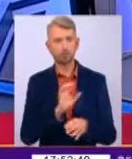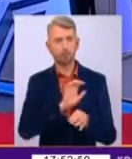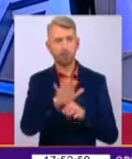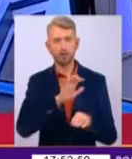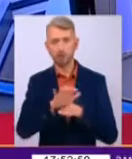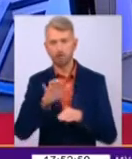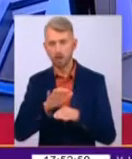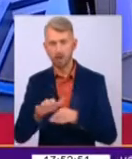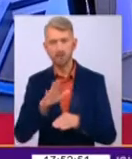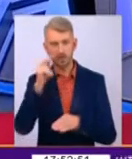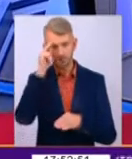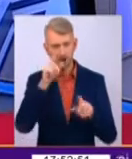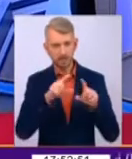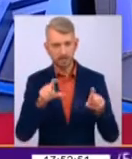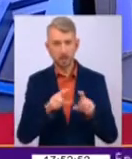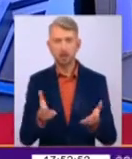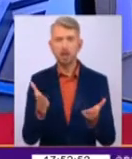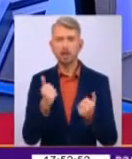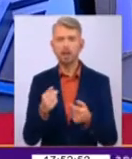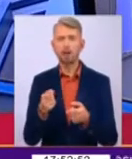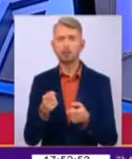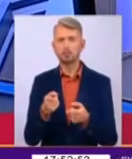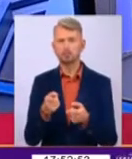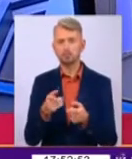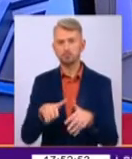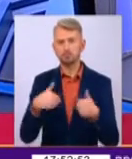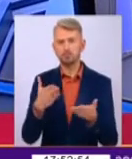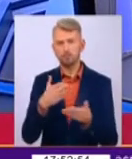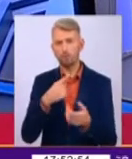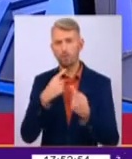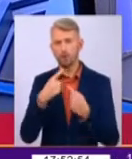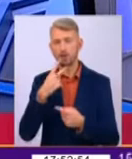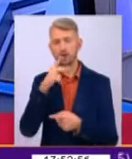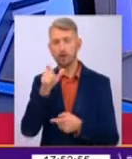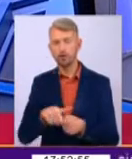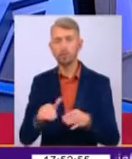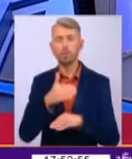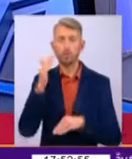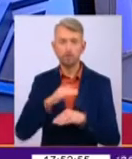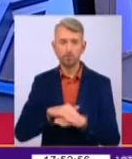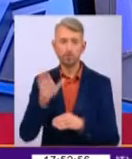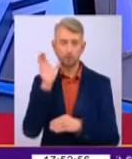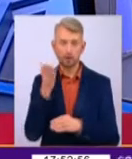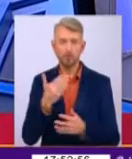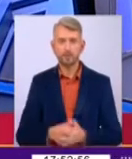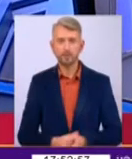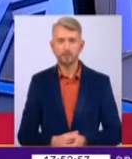повідправляли в навчальні заклади. Давайте долучимо до розмови глядачів. Доброго вечора, ми вас чуємо, як вас звуть та питайте.